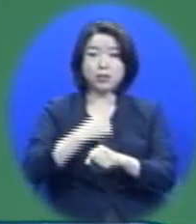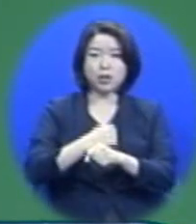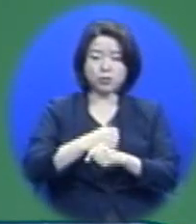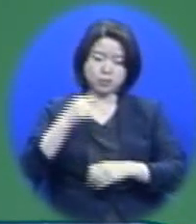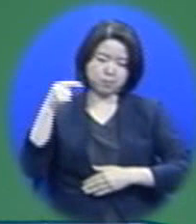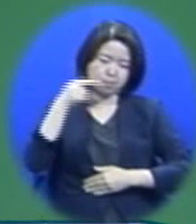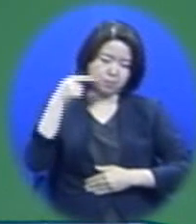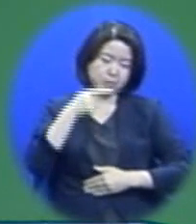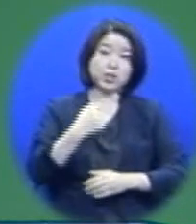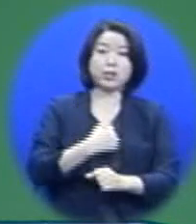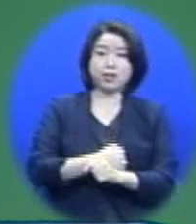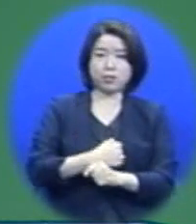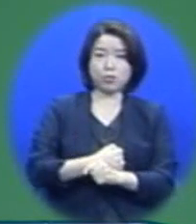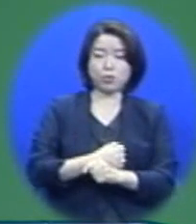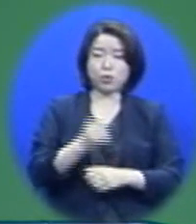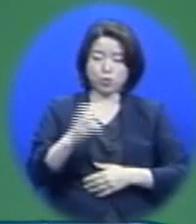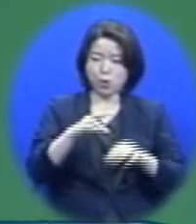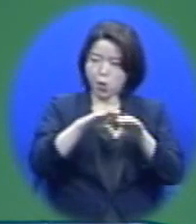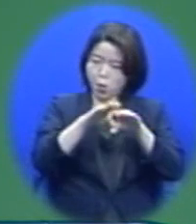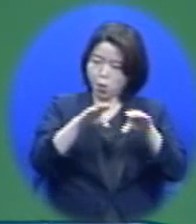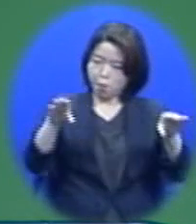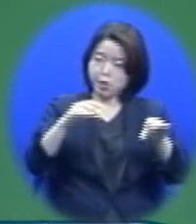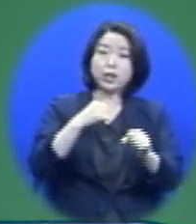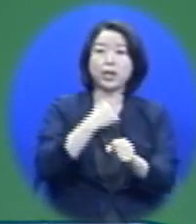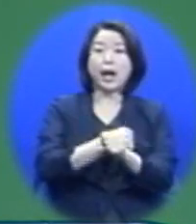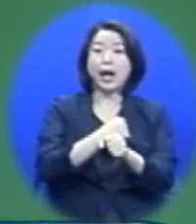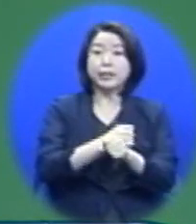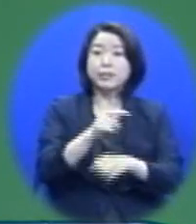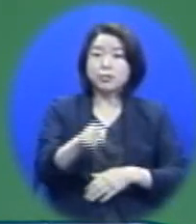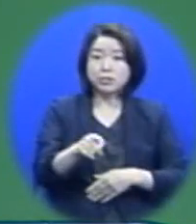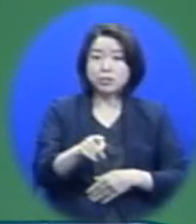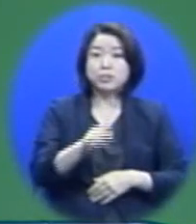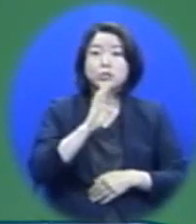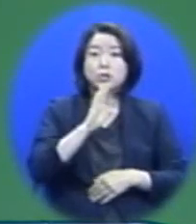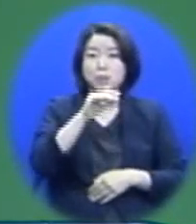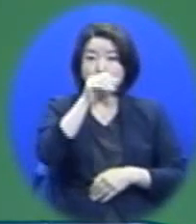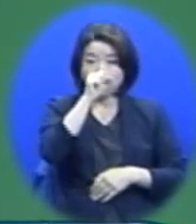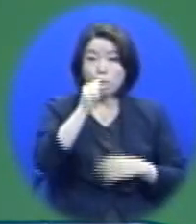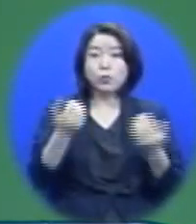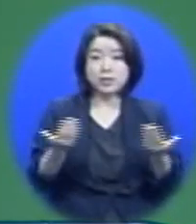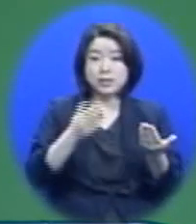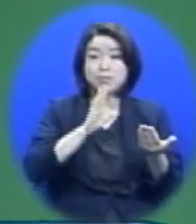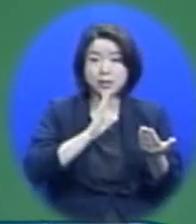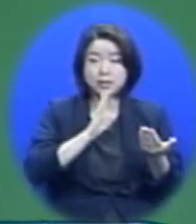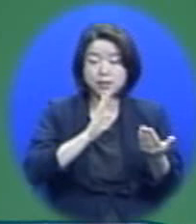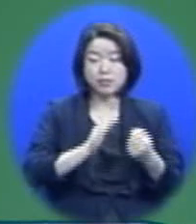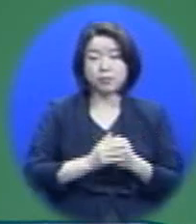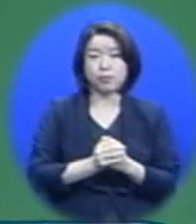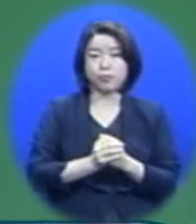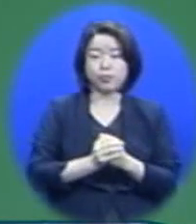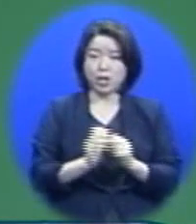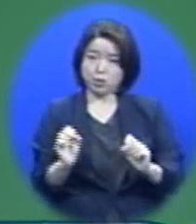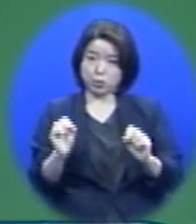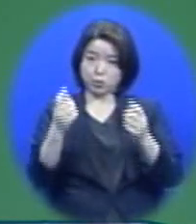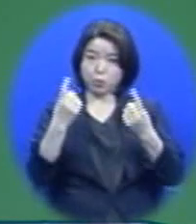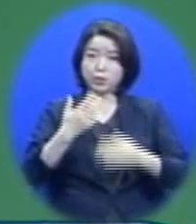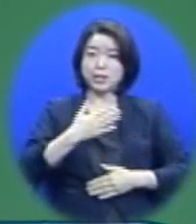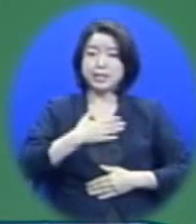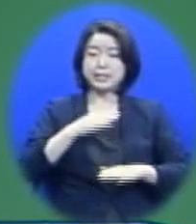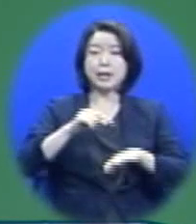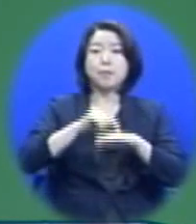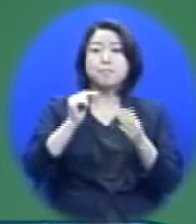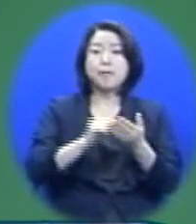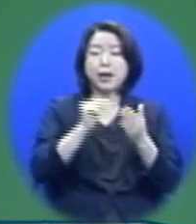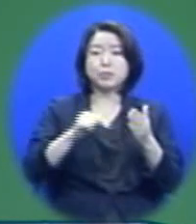철저하게 하고 또 공평하게 하려고 하는 것은 그건 참 좋은 일이겠지만 동시에 제 마음속에는 사람에